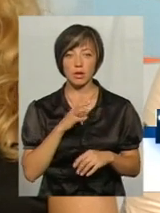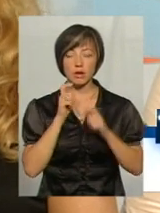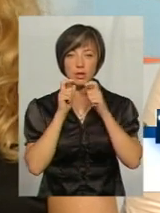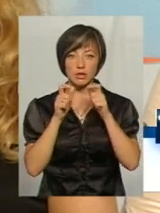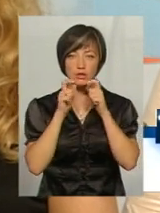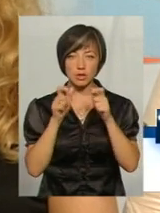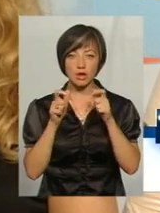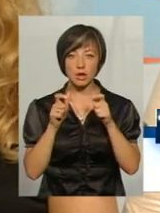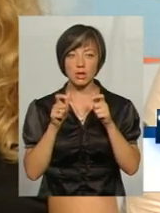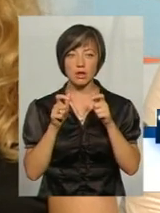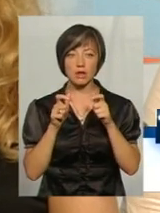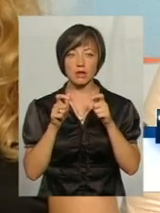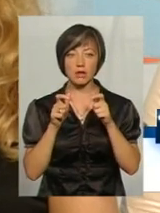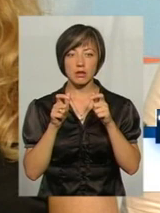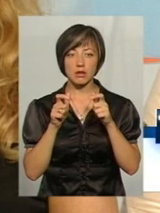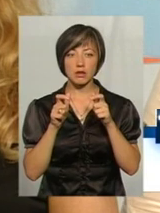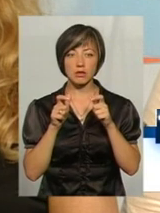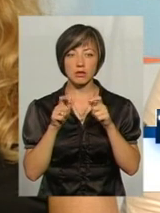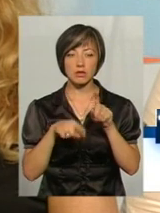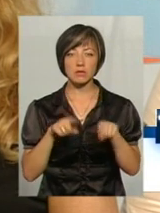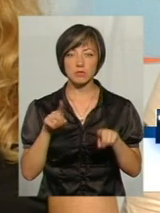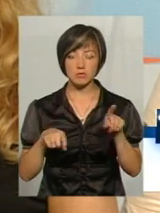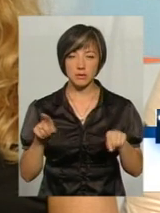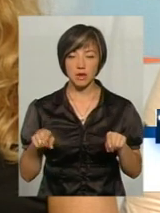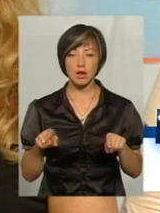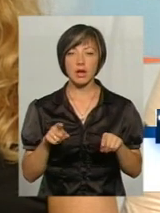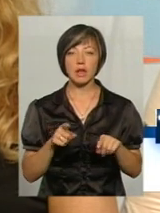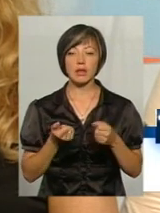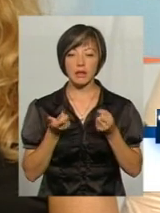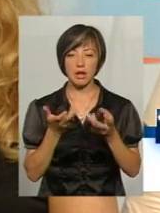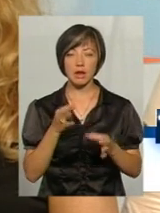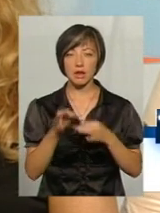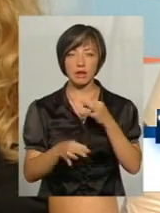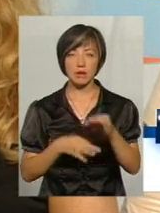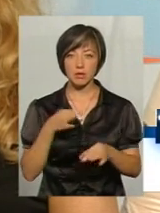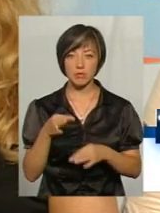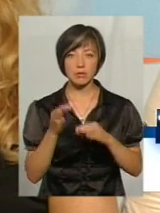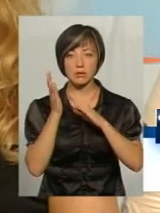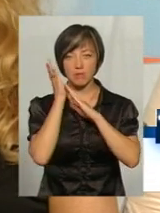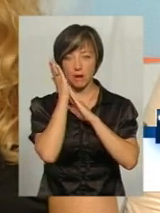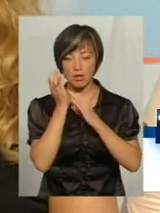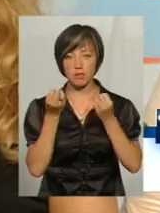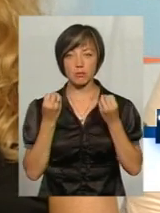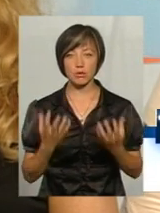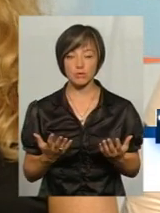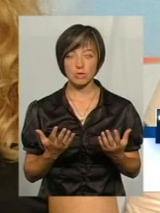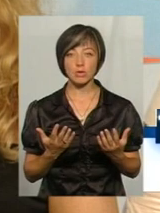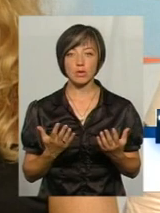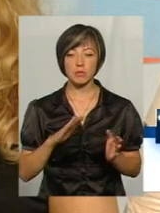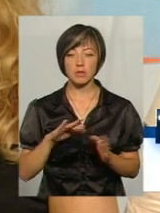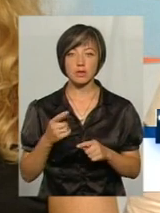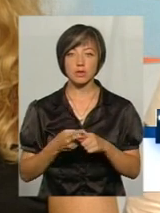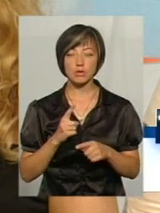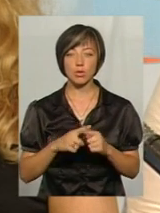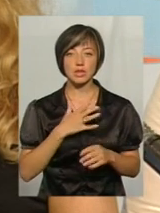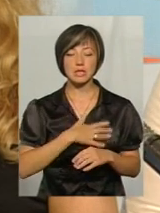втрачала свідомість періодично. І вже декілька діб, там добу чи дві, вона спала, відсипалася там після того